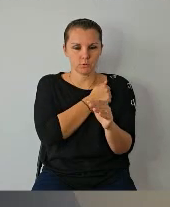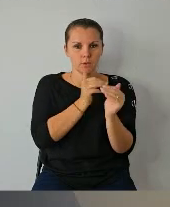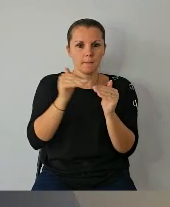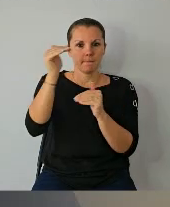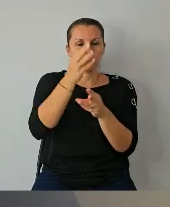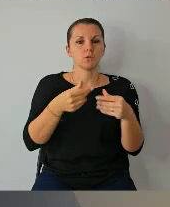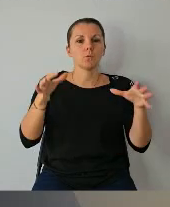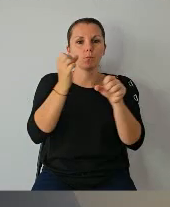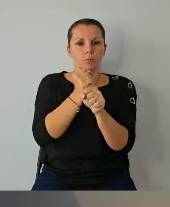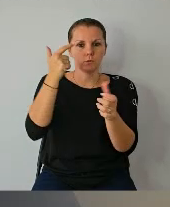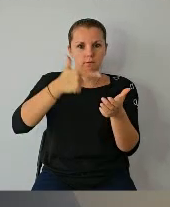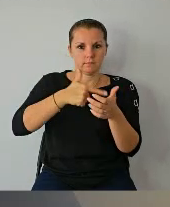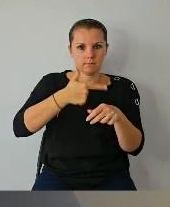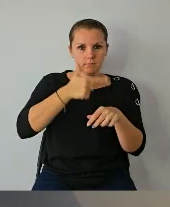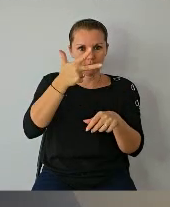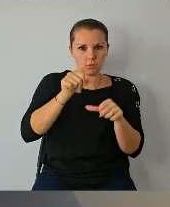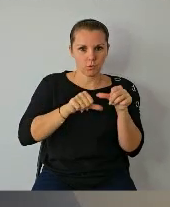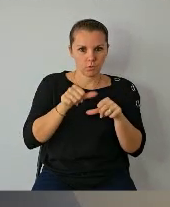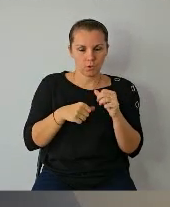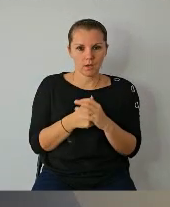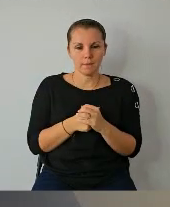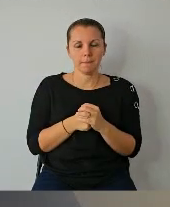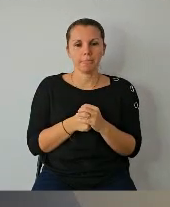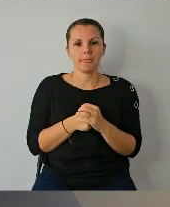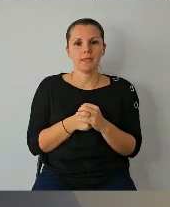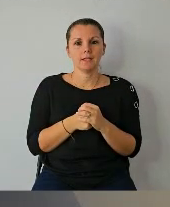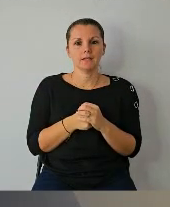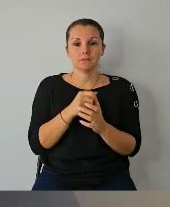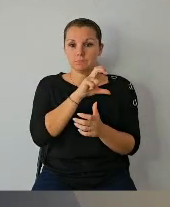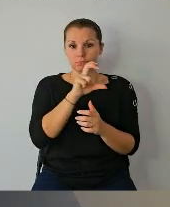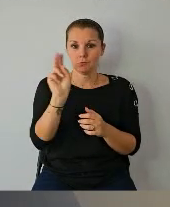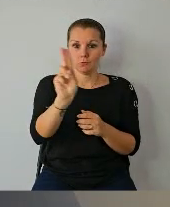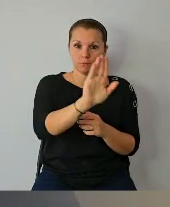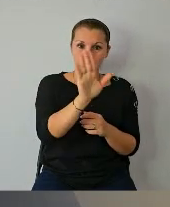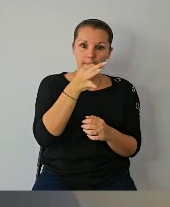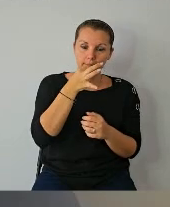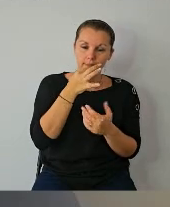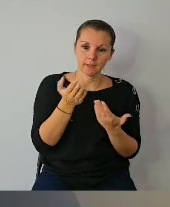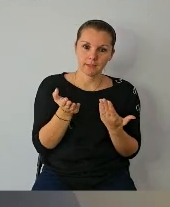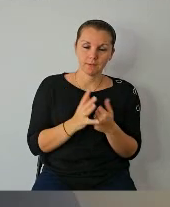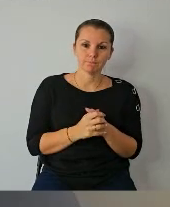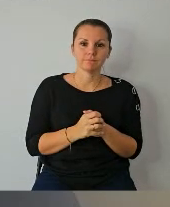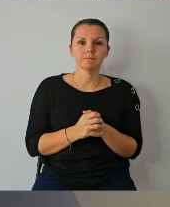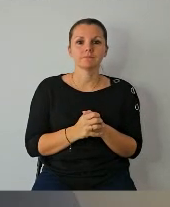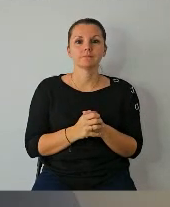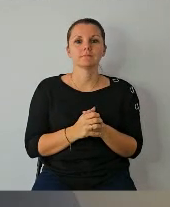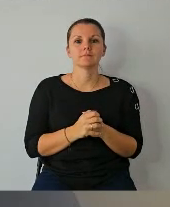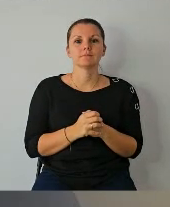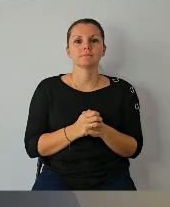zobowiązania ponad budżet na 2023 rok. Czy ktoś z Państwa ma jakieś pytania?